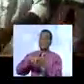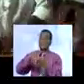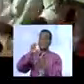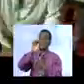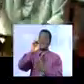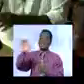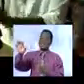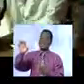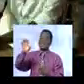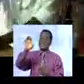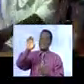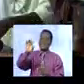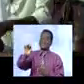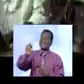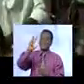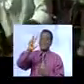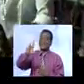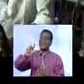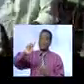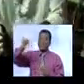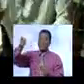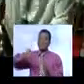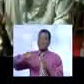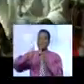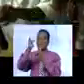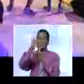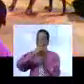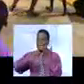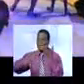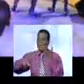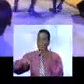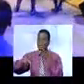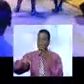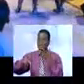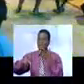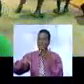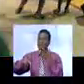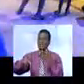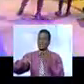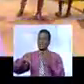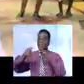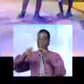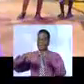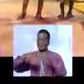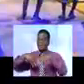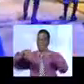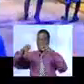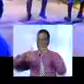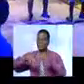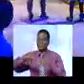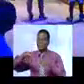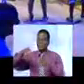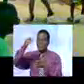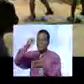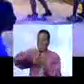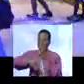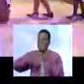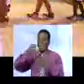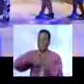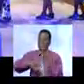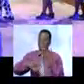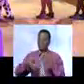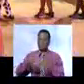1993, à la première édition du Massa, le marché des arts du spectacle africain, Frédéric